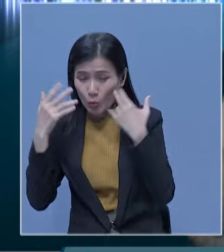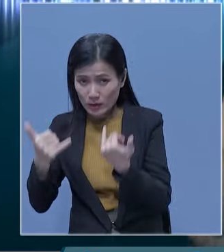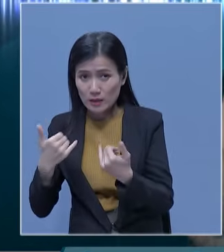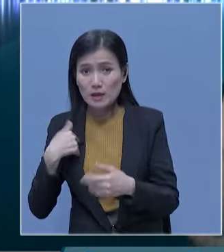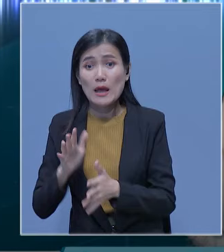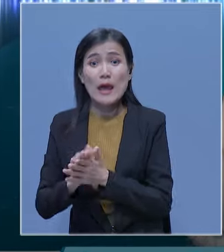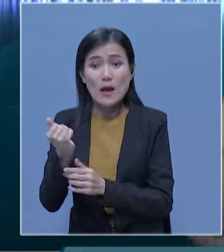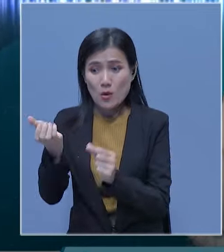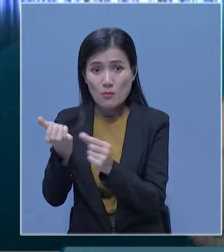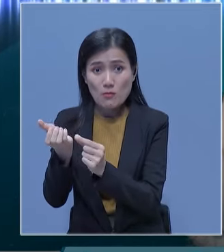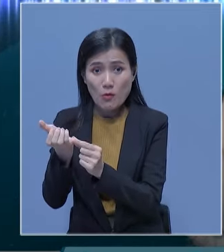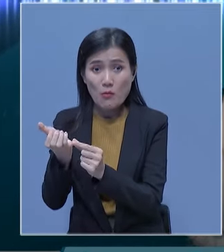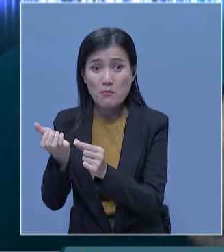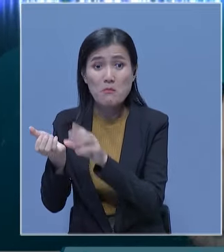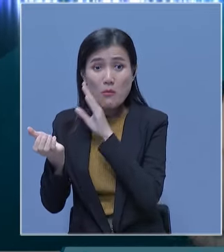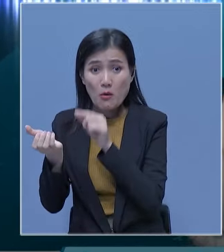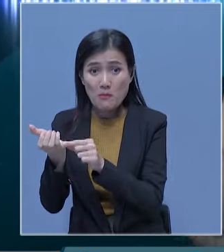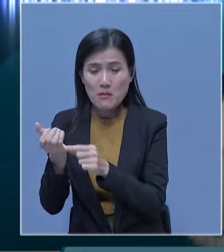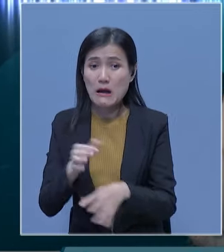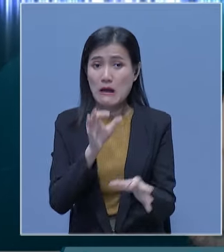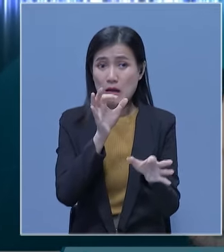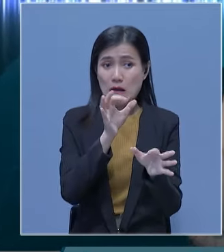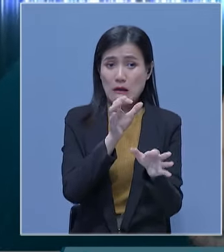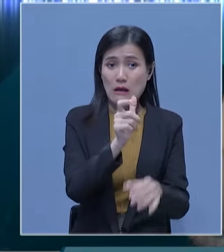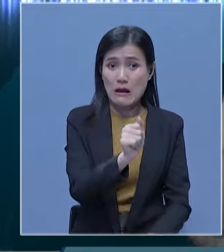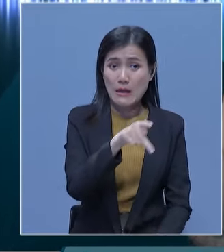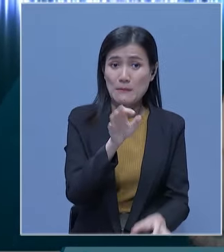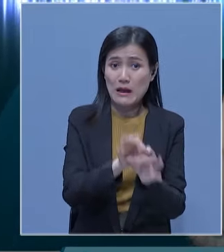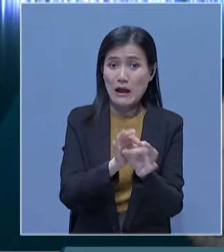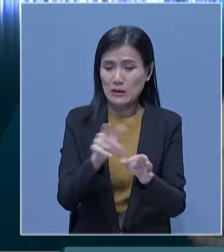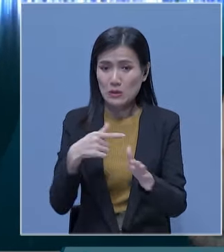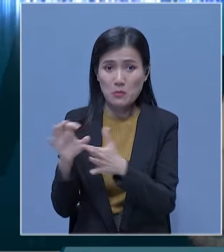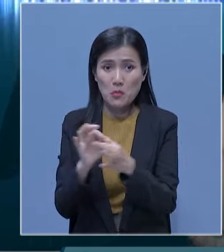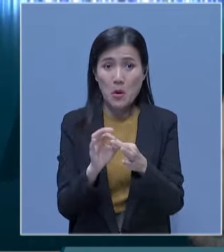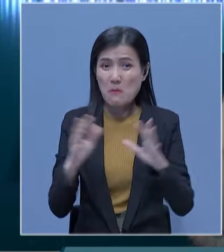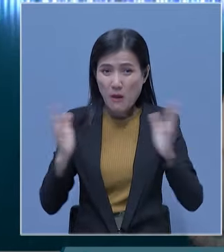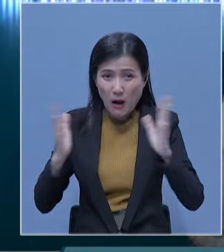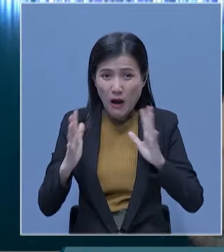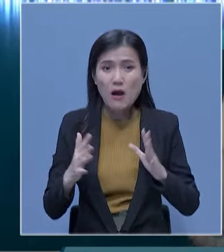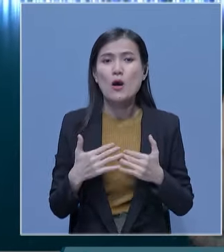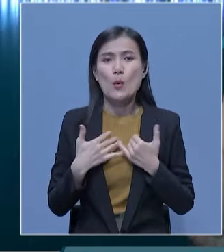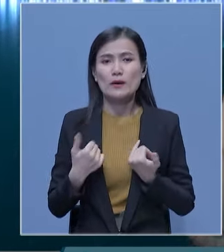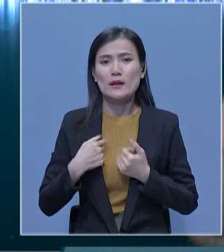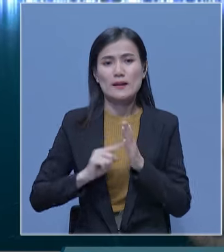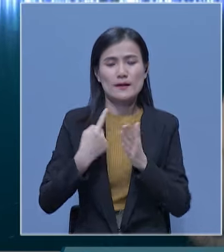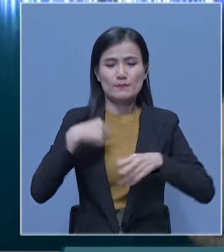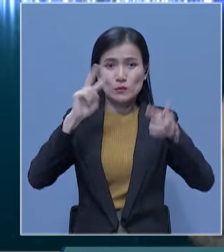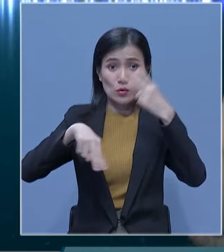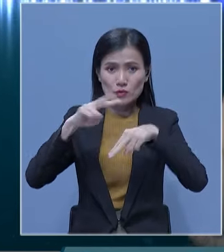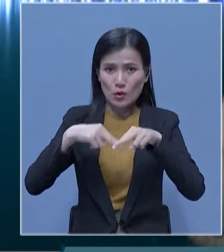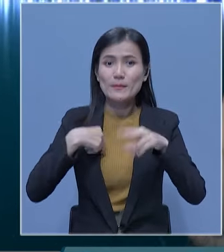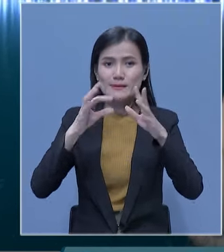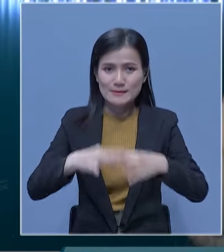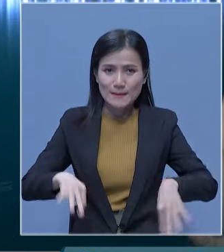ายแบงกิ้งเนี่ยน่าจะหลายแสนบัญชีอาจจะถึงหลักล้านเราก็เลยจะเริ่มทำการตรวจสอบโดยหลักการคือชื่อเจ้าของบั